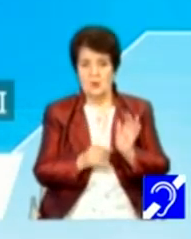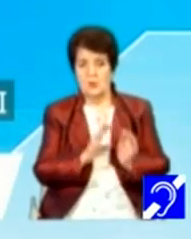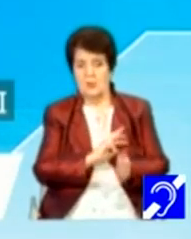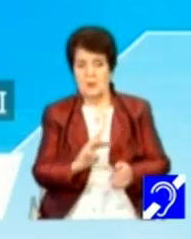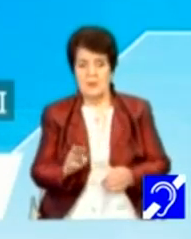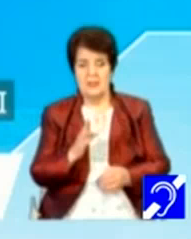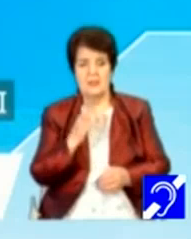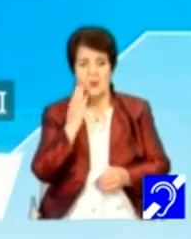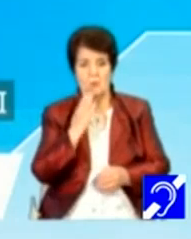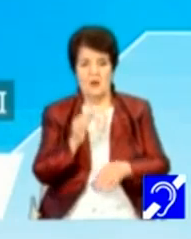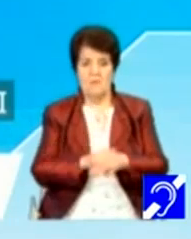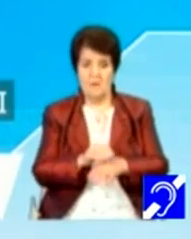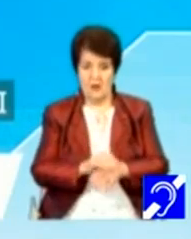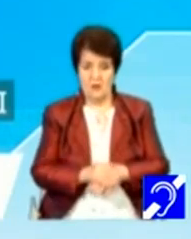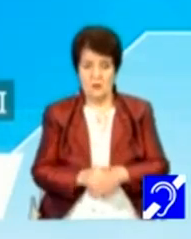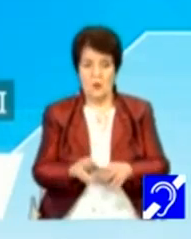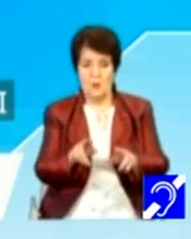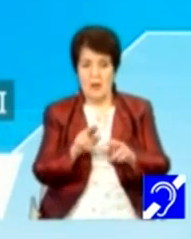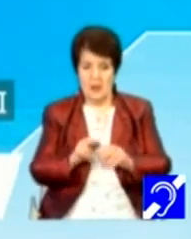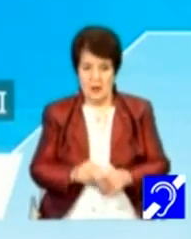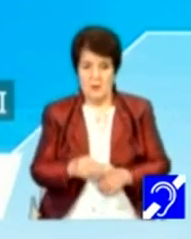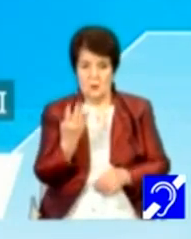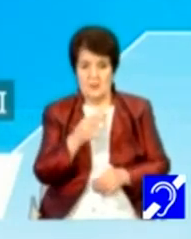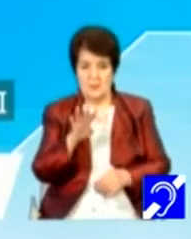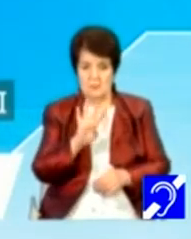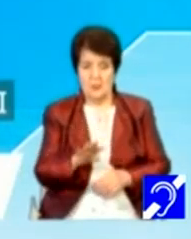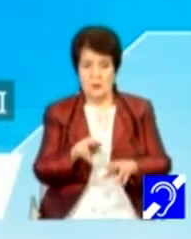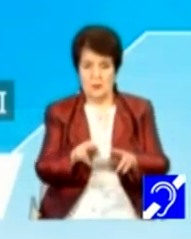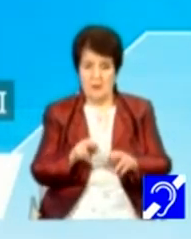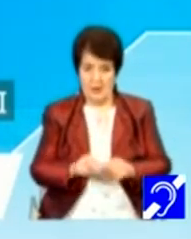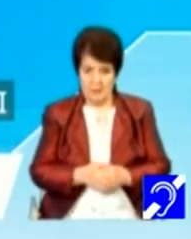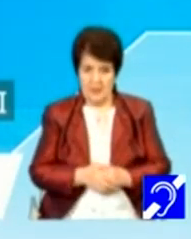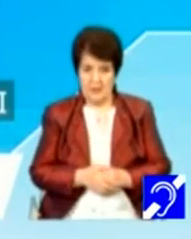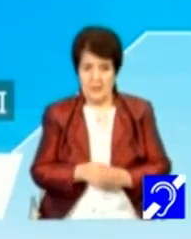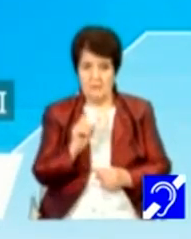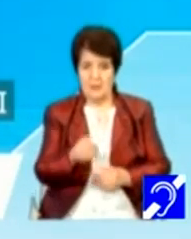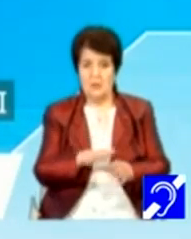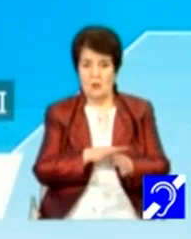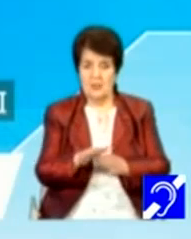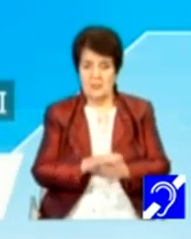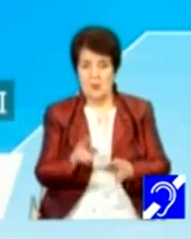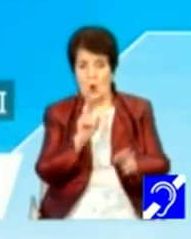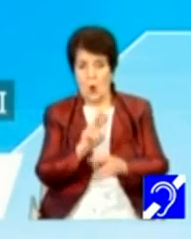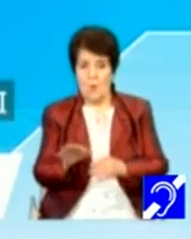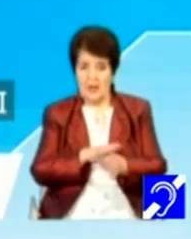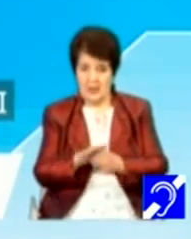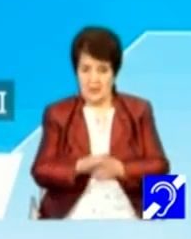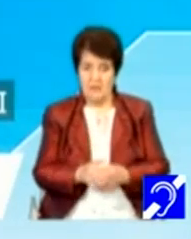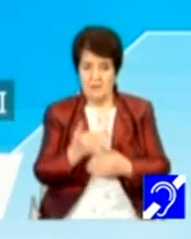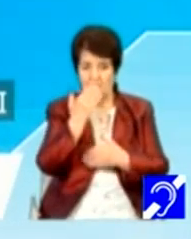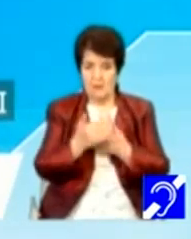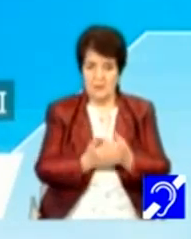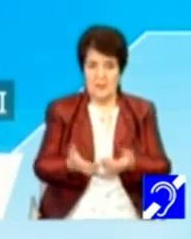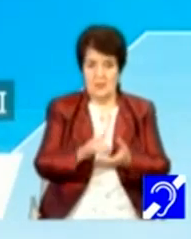600.000 de români, fapt care ne-a dus în Parlamentul de la București cu 44 de parlamentari. Pentru a ne realiza obiectivele de reapropiere